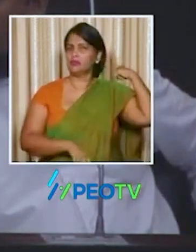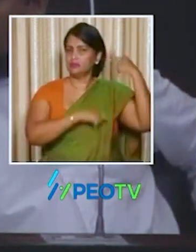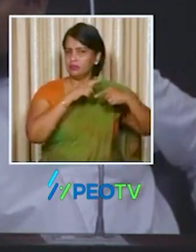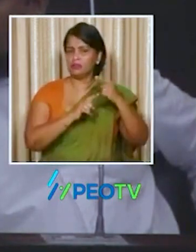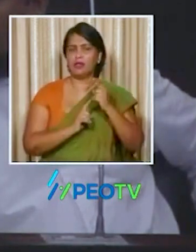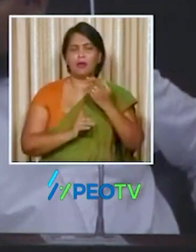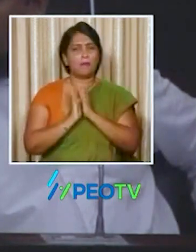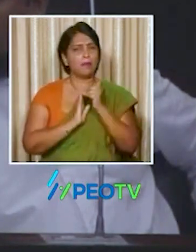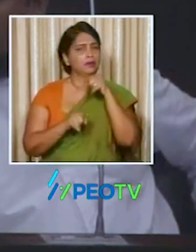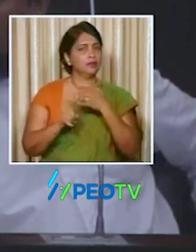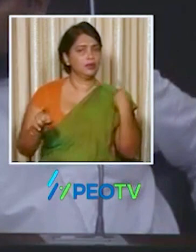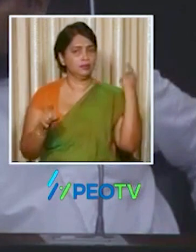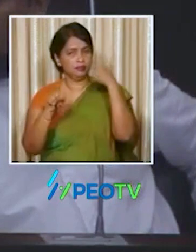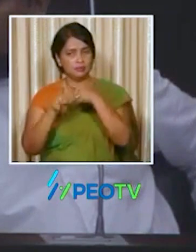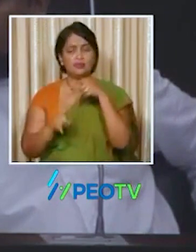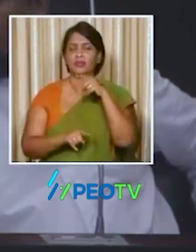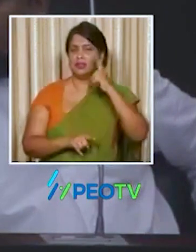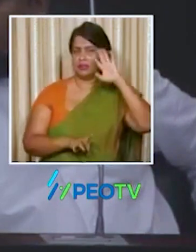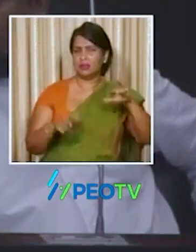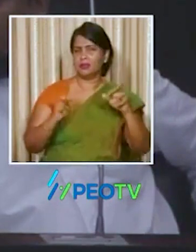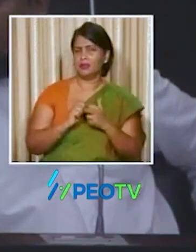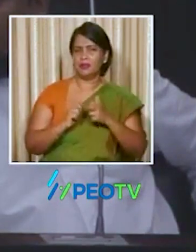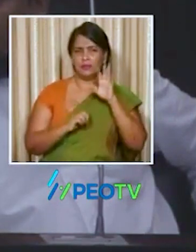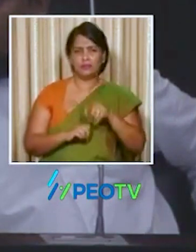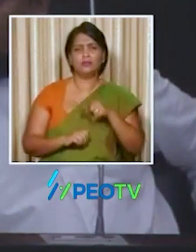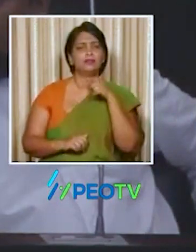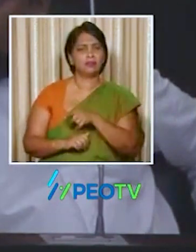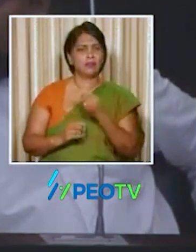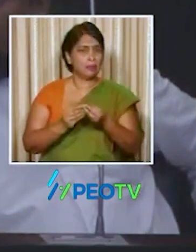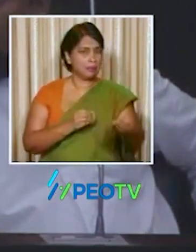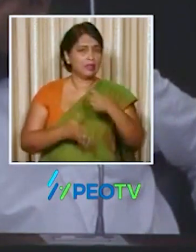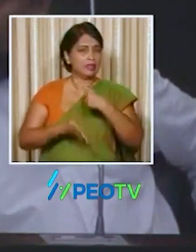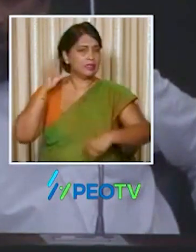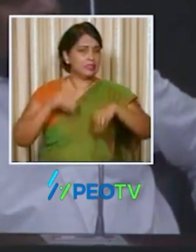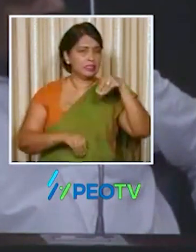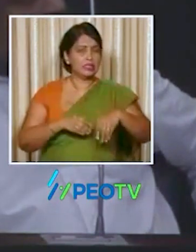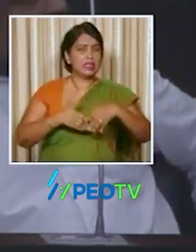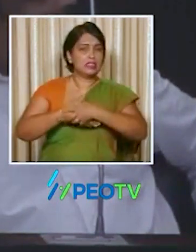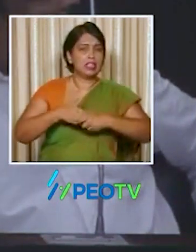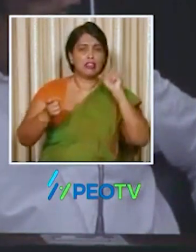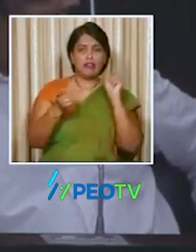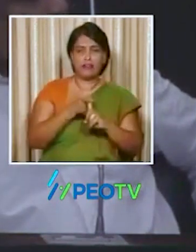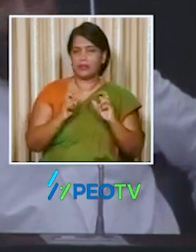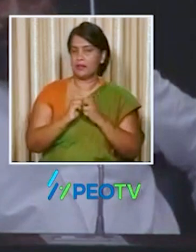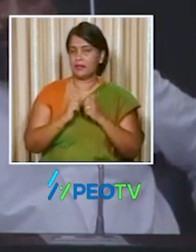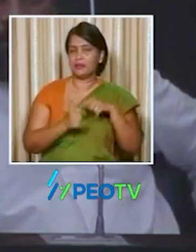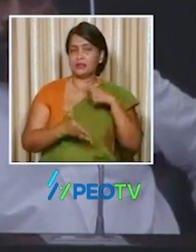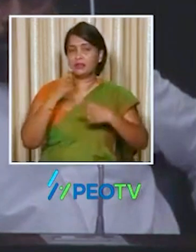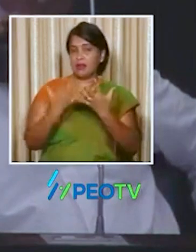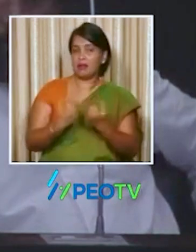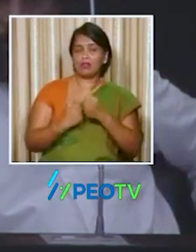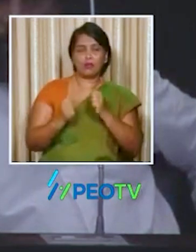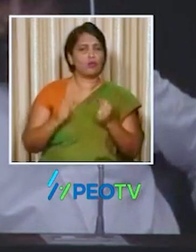බෞද්ධ පුරාවිද්‍යා ස්ථානයකට ගිහිල්ලා අනවශ්‍ය ගැටුමක් හදලා මේ ළඟ එන මැතිවරණෙන් ජාති වාදී ආගම්වාදී විදියට ඡන්ද කොට හදාගන්න